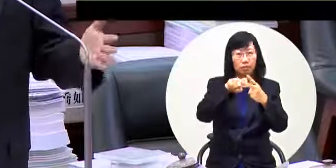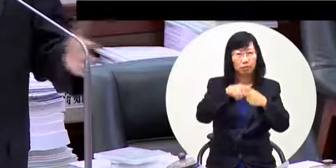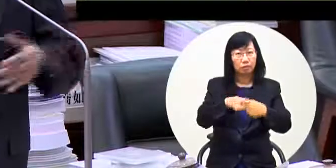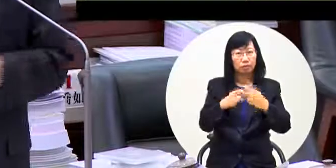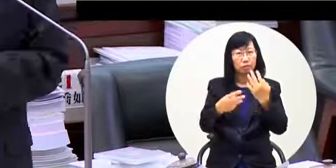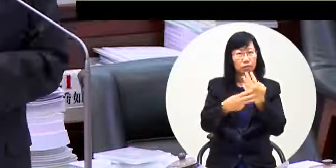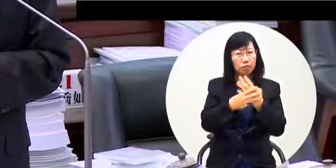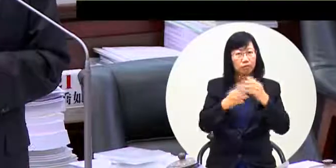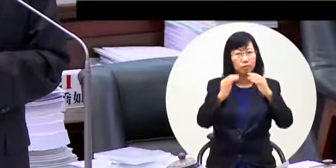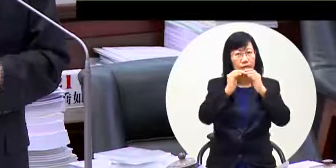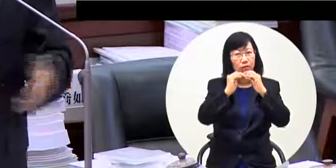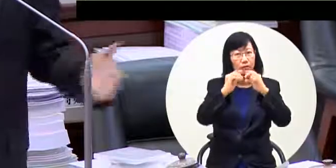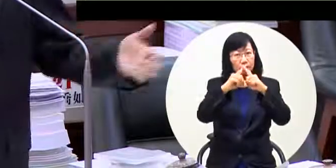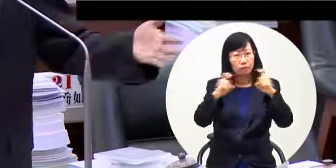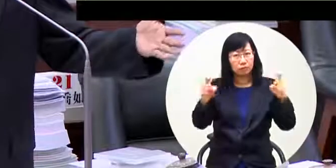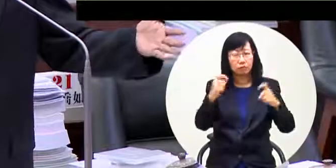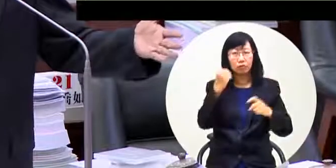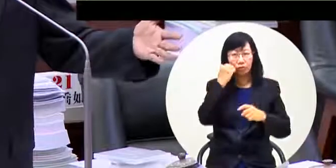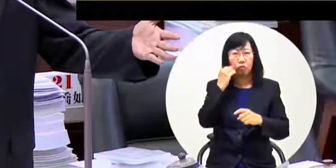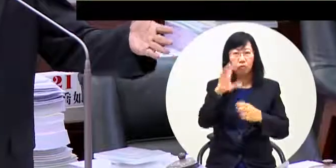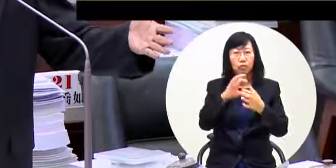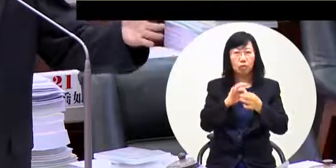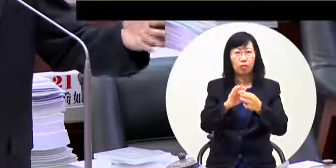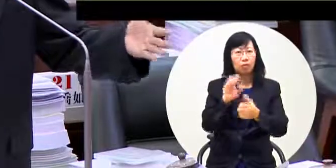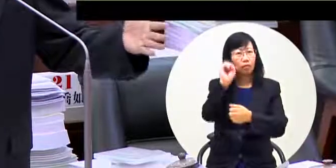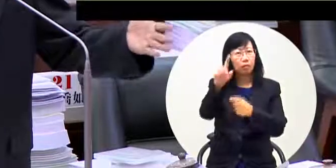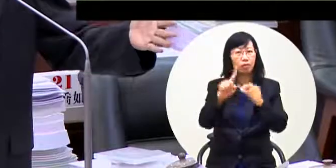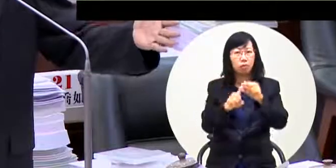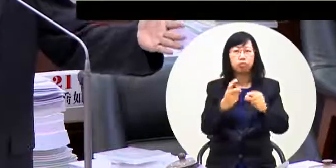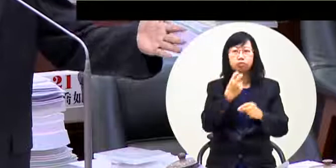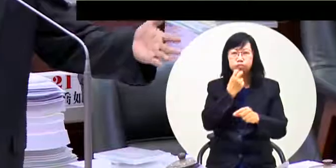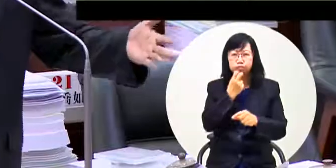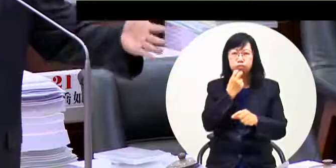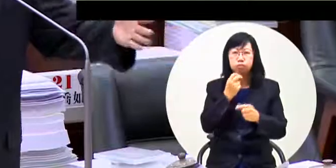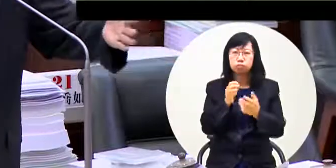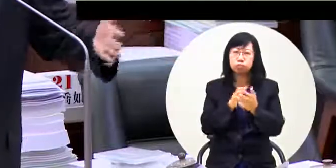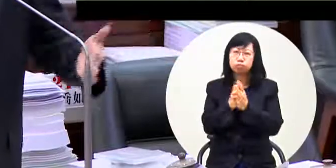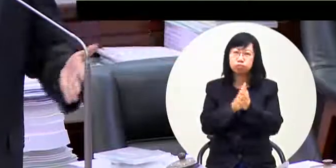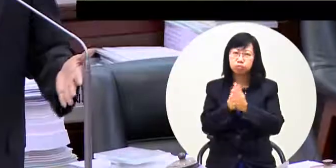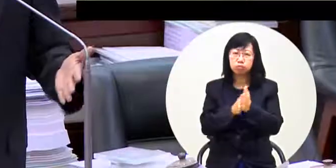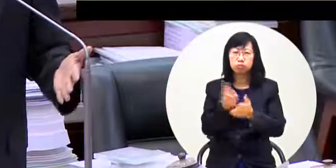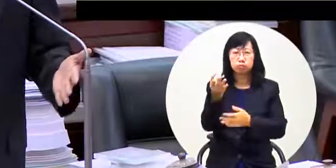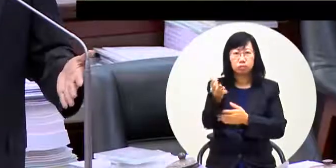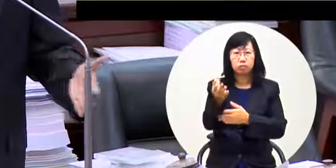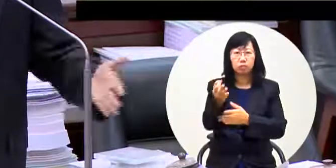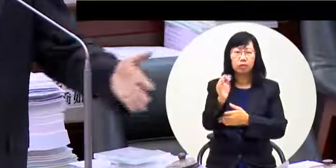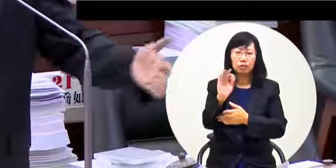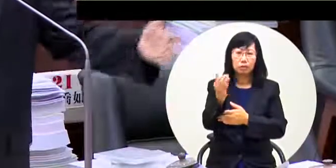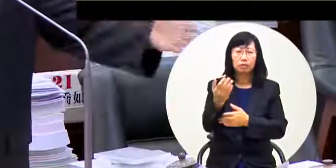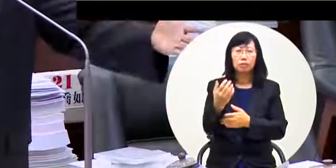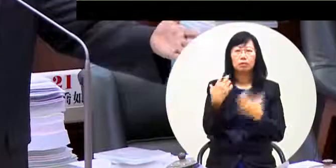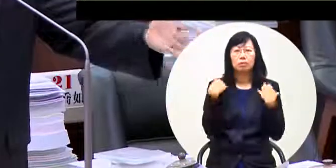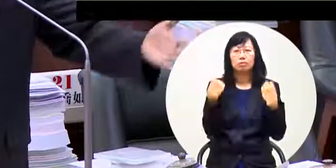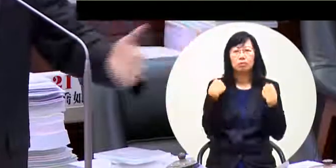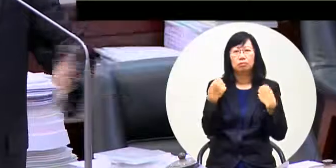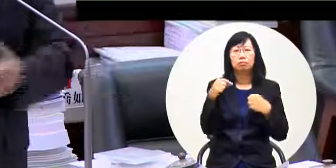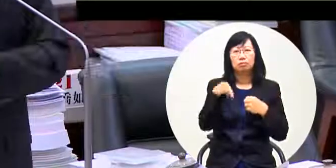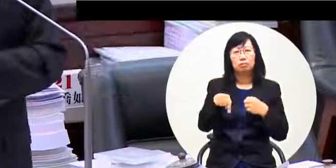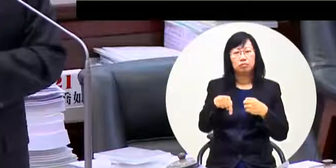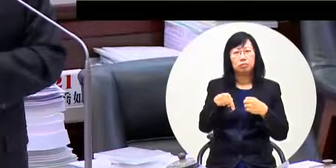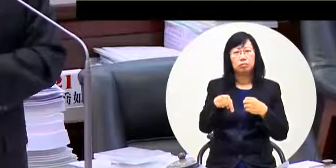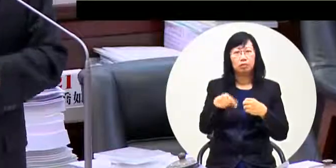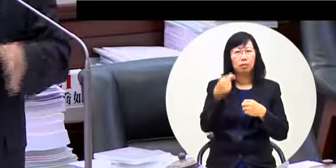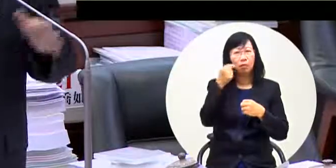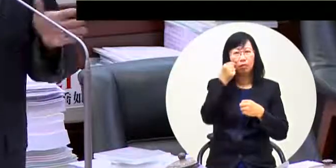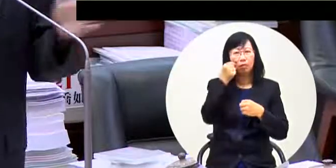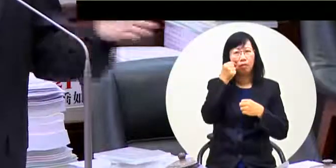甲中央讨钱，安那拢变无咧，安那嘛是伫遮逃不出这样的一个财政的魔咒里